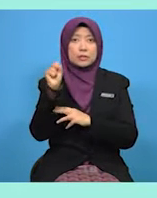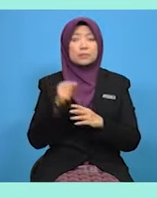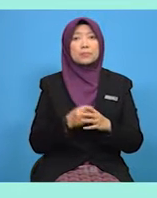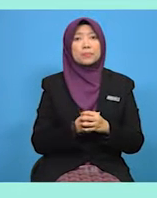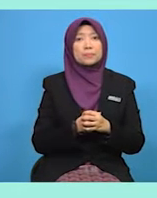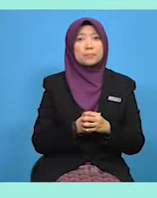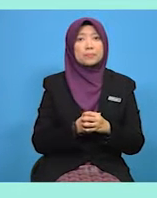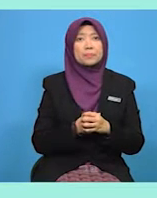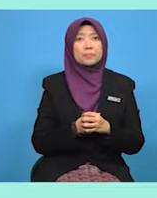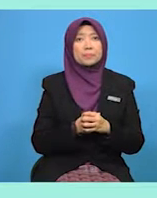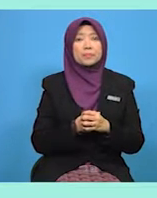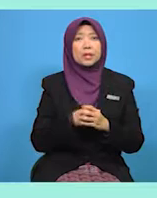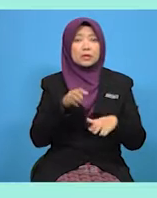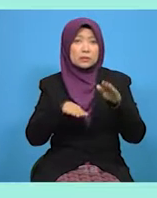AS.